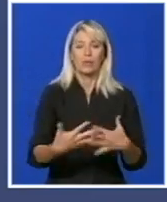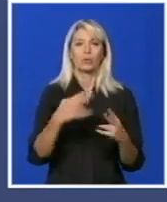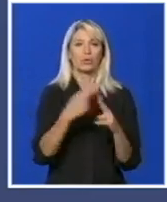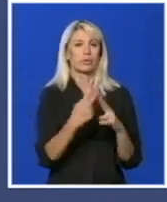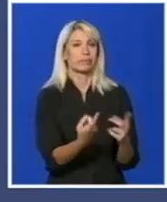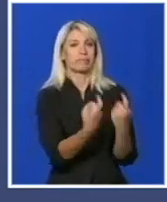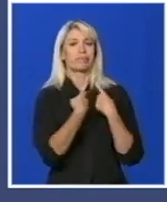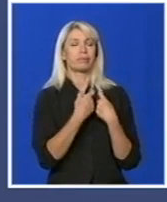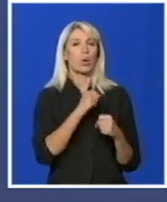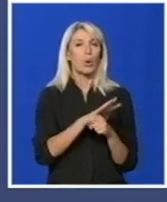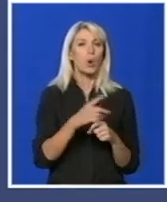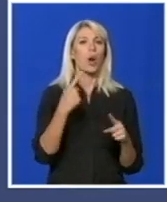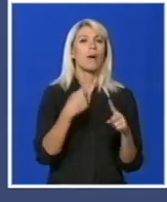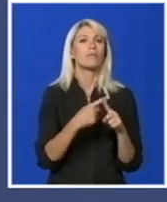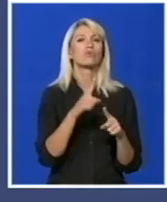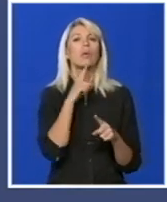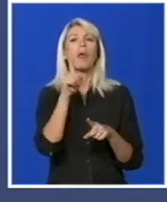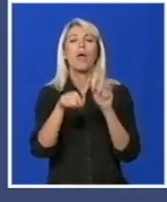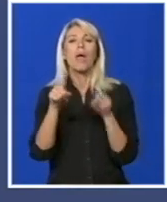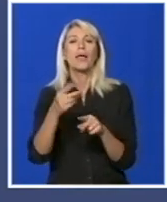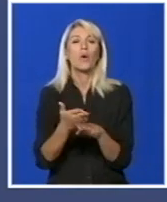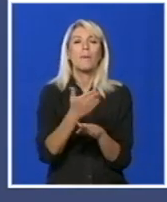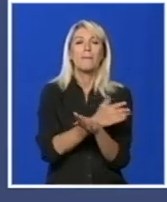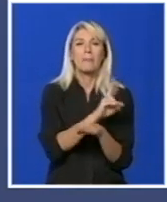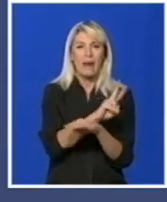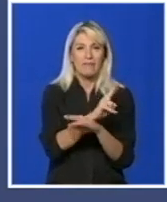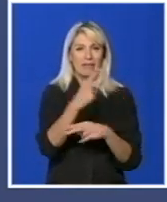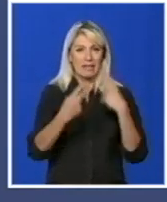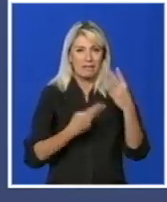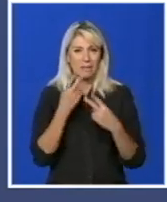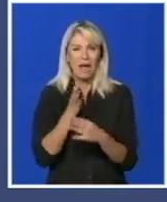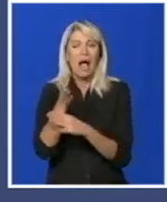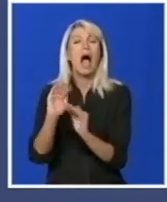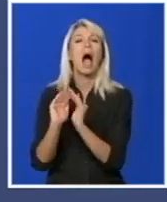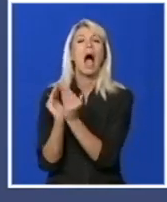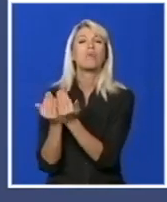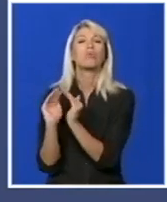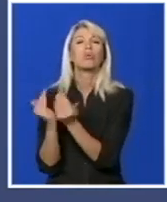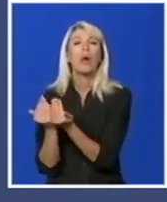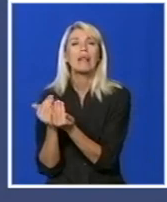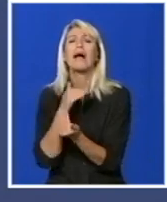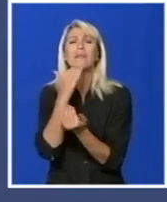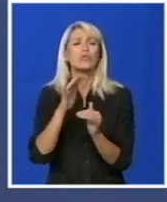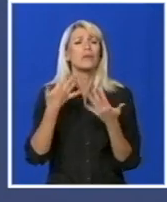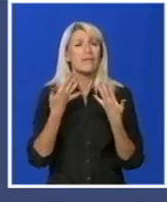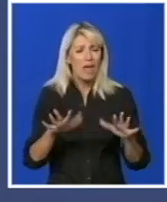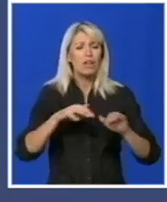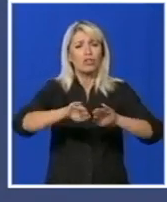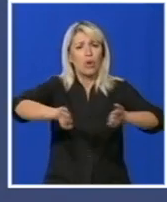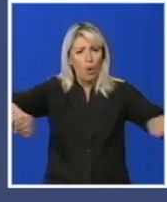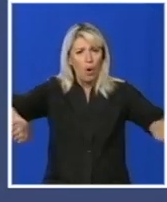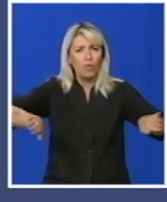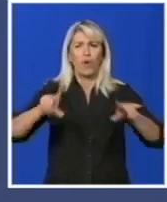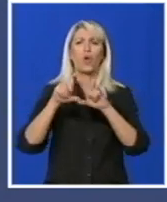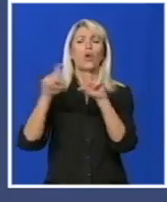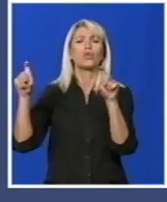da ljudi koji odlaze na preventivne preglede, da se u ambulantama, iako smo mi to razdvojili u domove